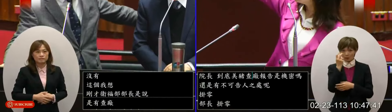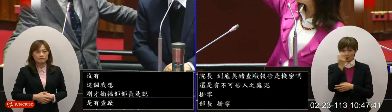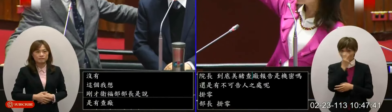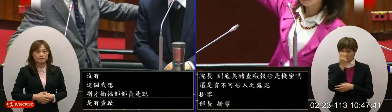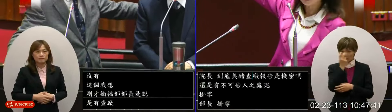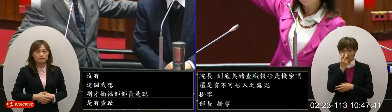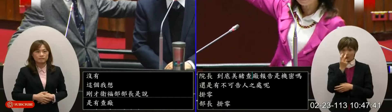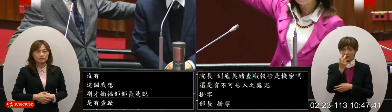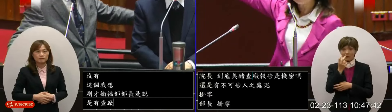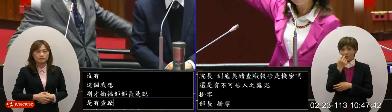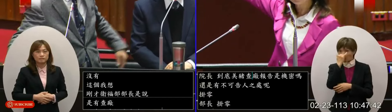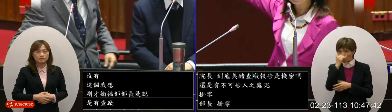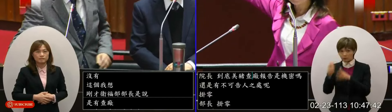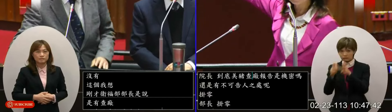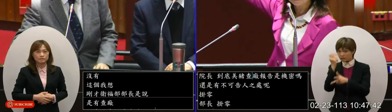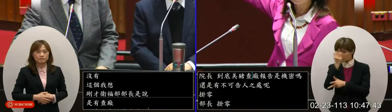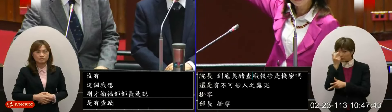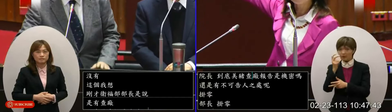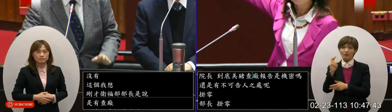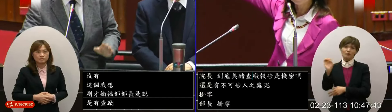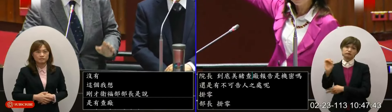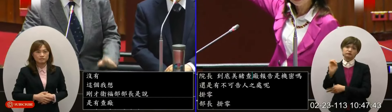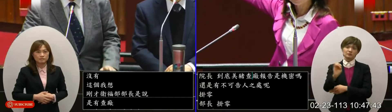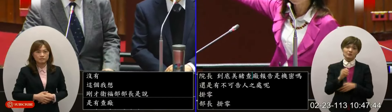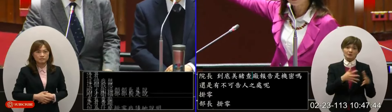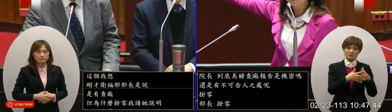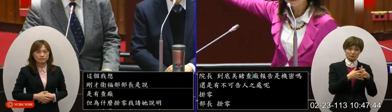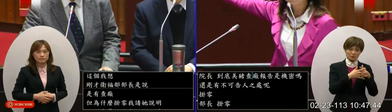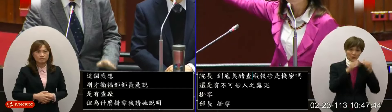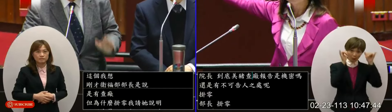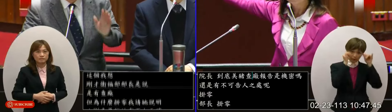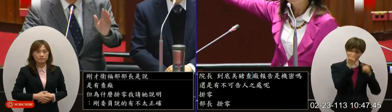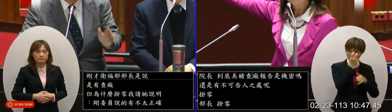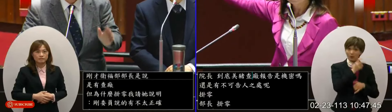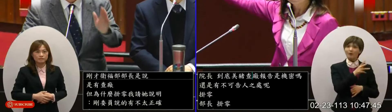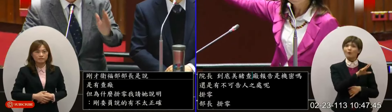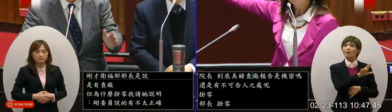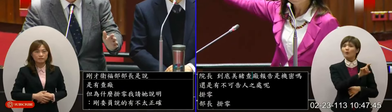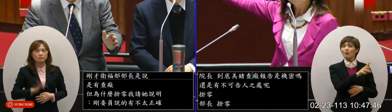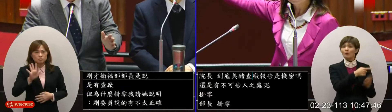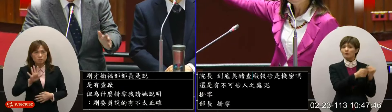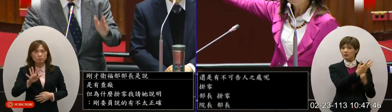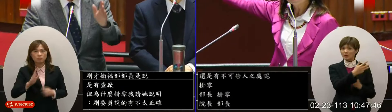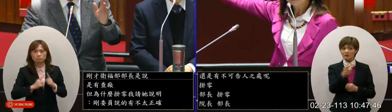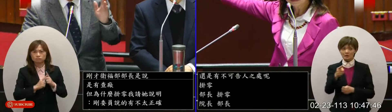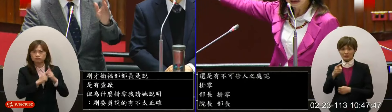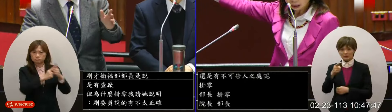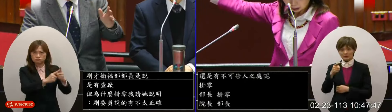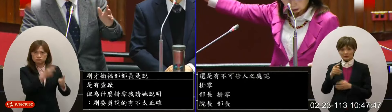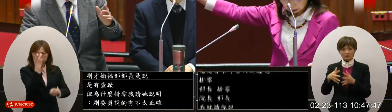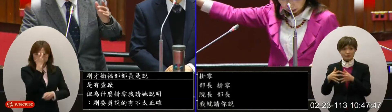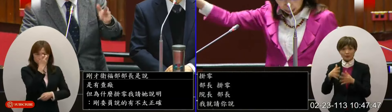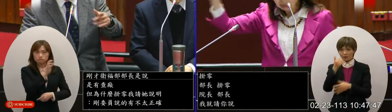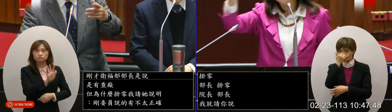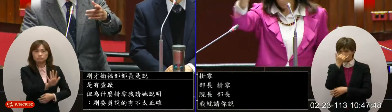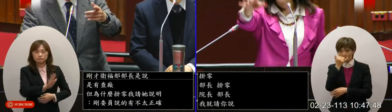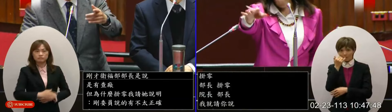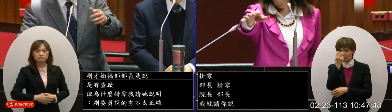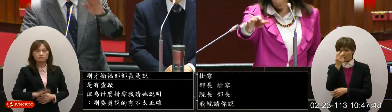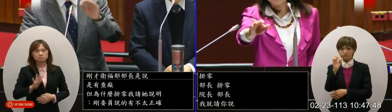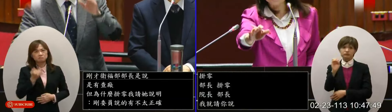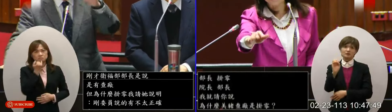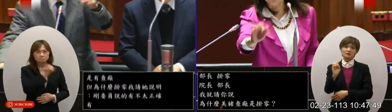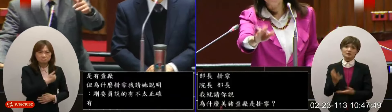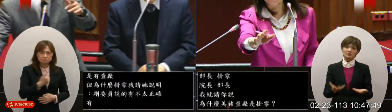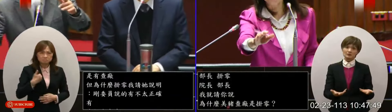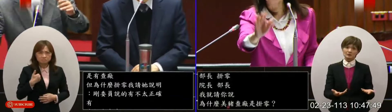有。 美牛茶厂有八件，美猪厂长已经两三年、嗯，为什么是挂零？ 我们有去查了，好，那也许。 好，那这样